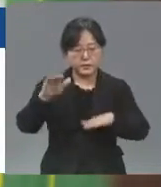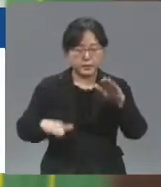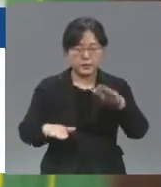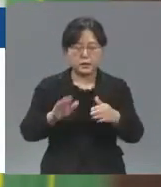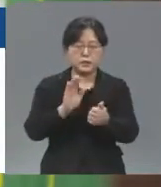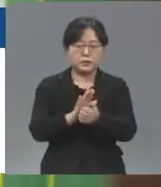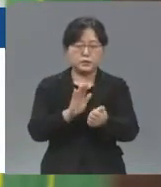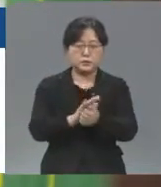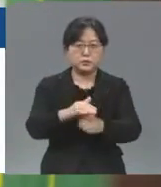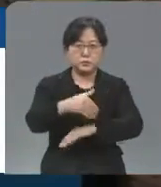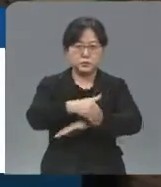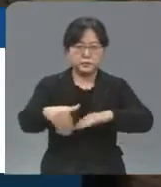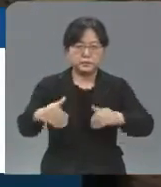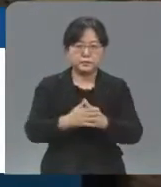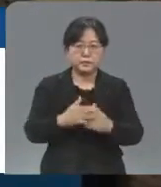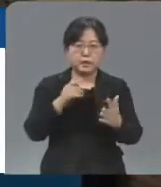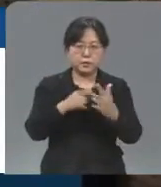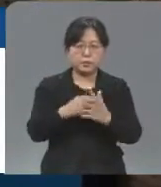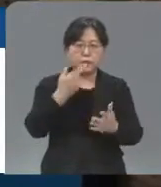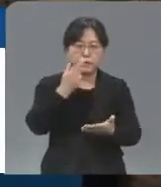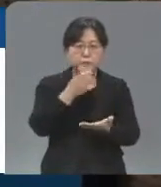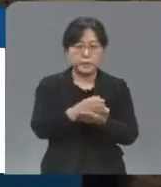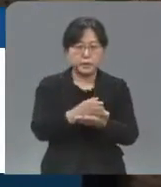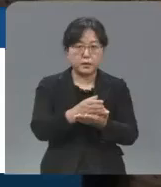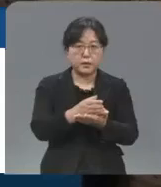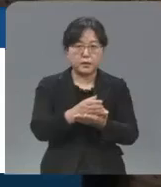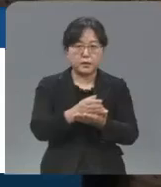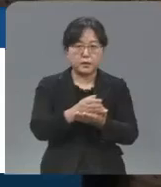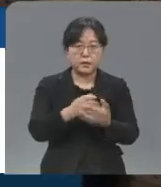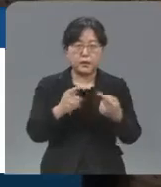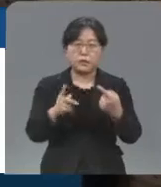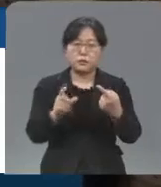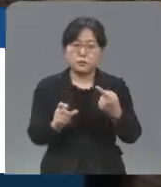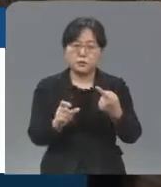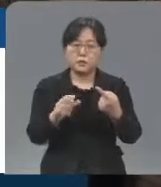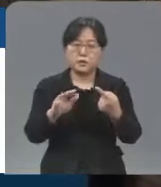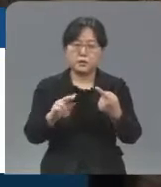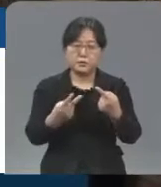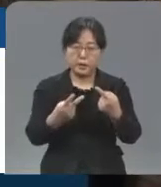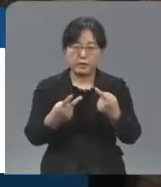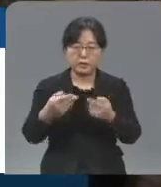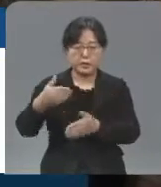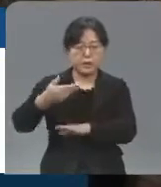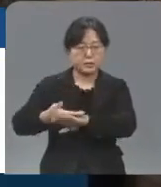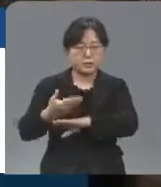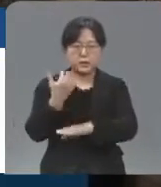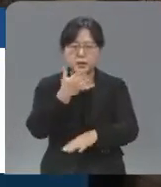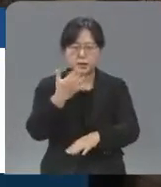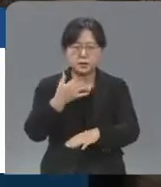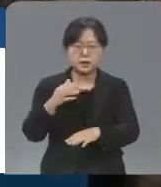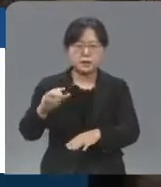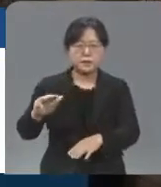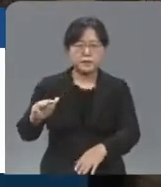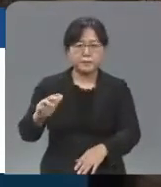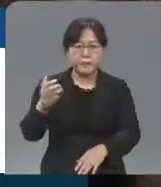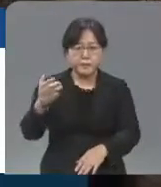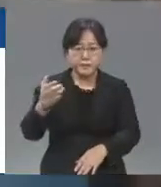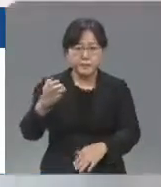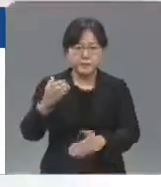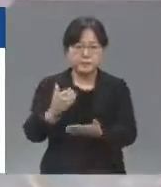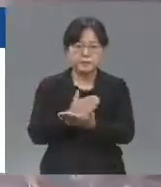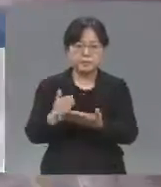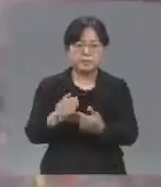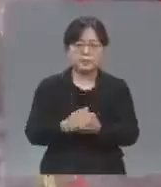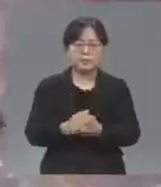지원을 할 계획이 있습니다. 투명 페트병 같은 경우에는 킬로그램당 선별 비용을 200원, 나머지는 80원 이렇게 차등화해서 지원을 하는